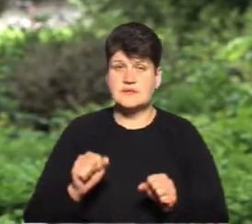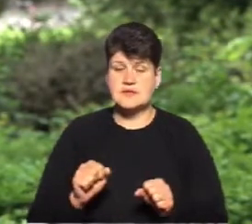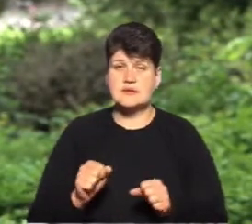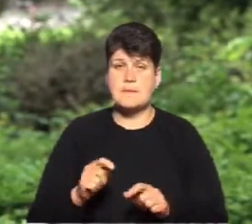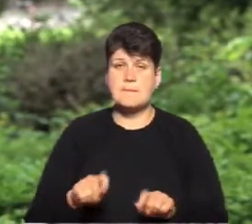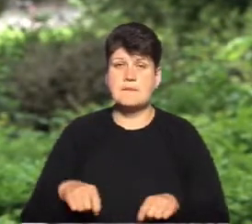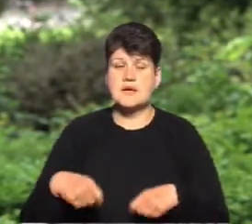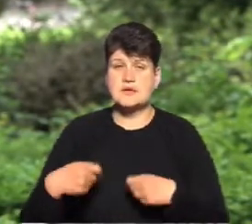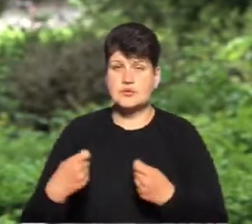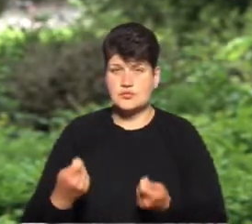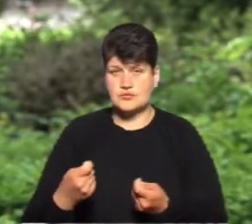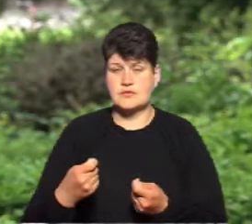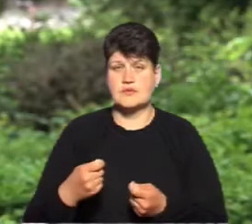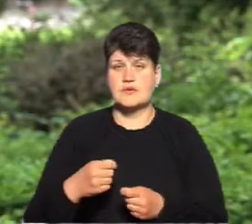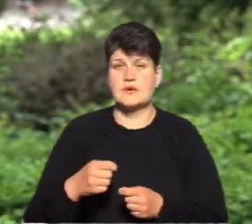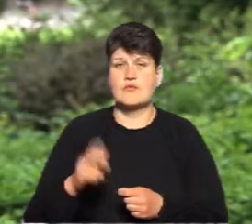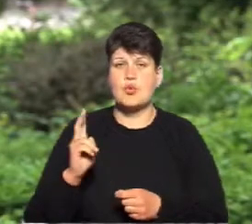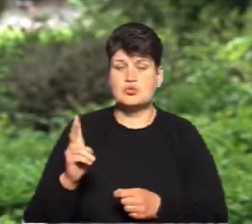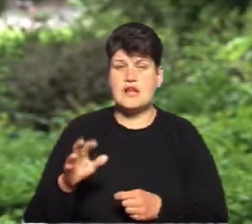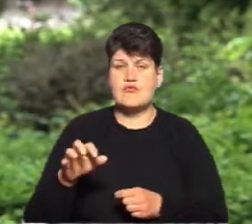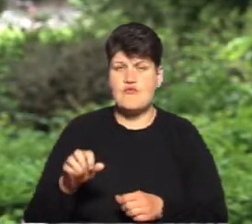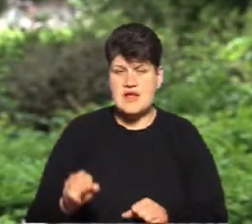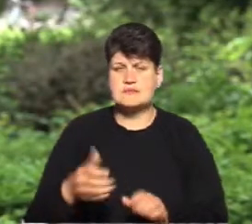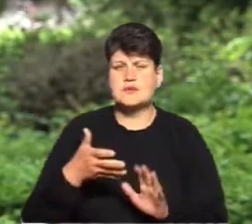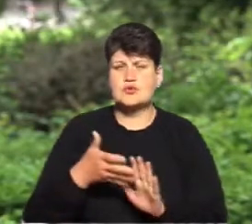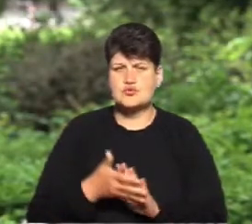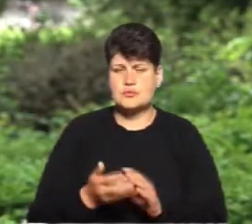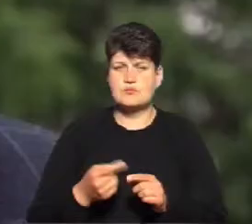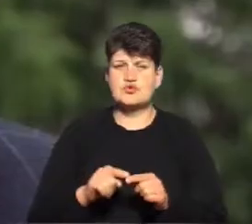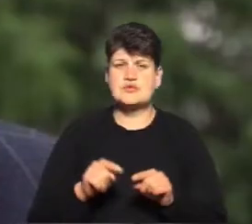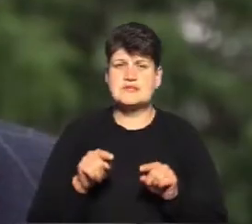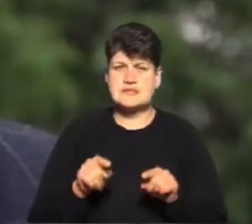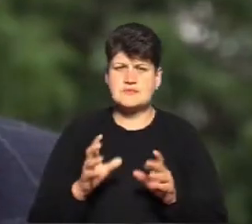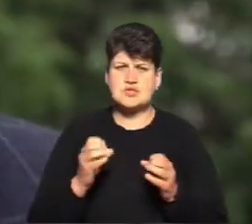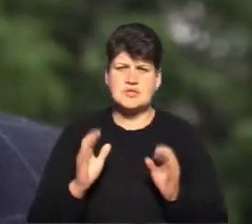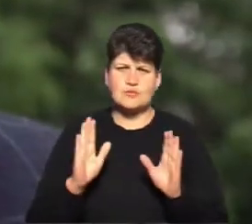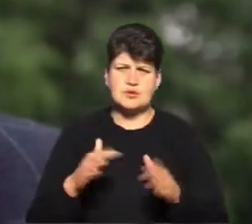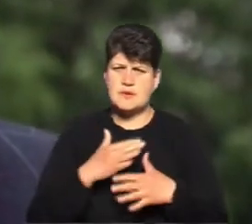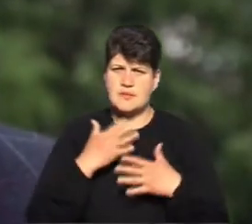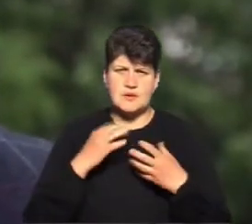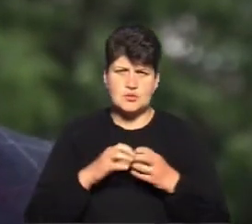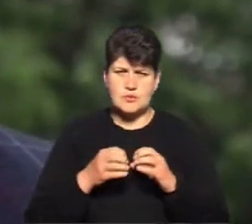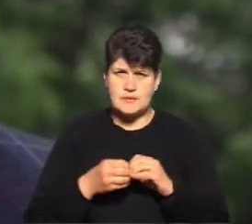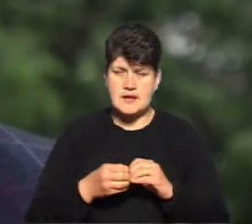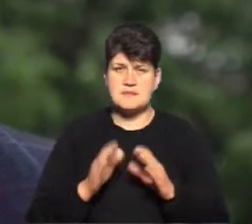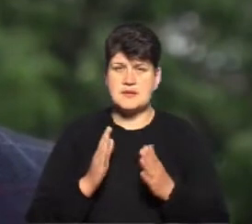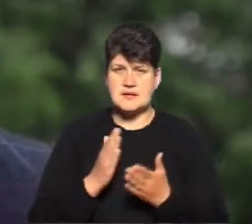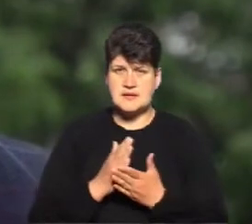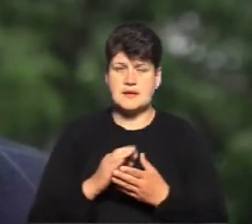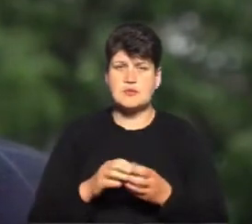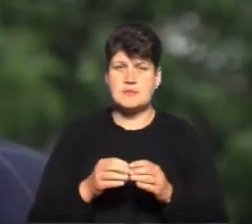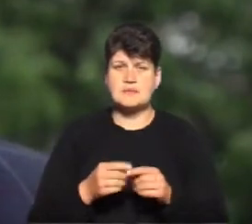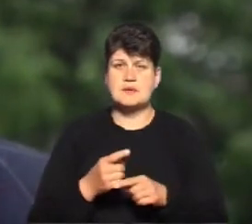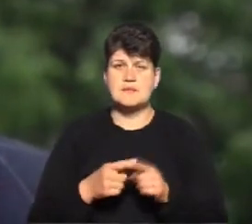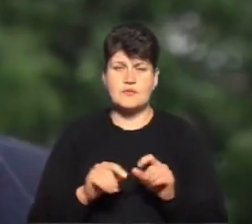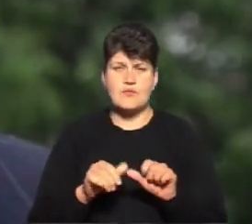Ми, звичайно, розуміємо, що з цим ще буде багато проблем. Є проблема із напівоформленими, є проблема з тим, що я